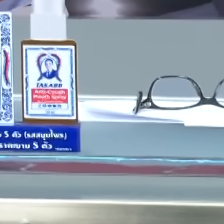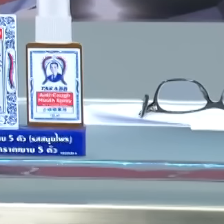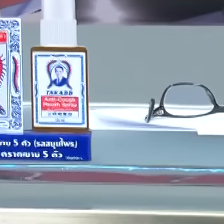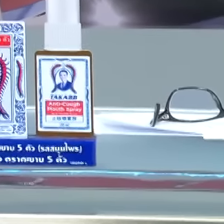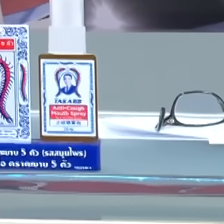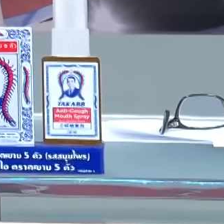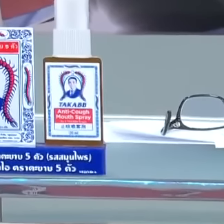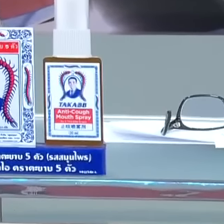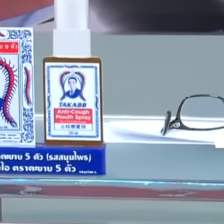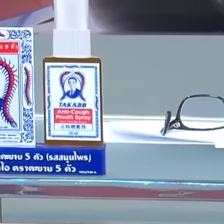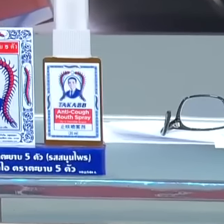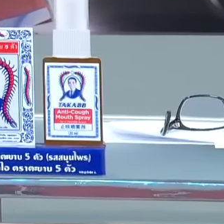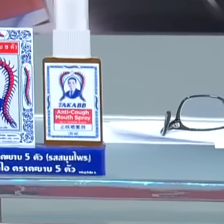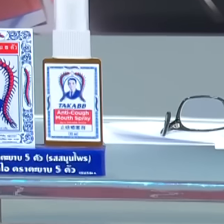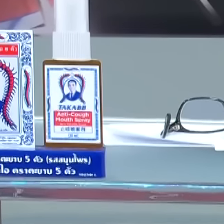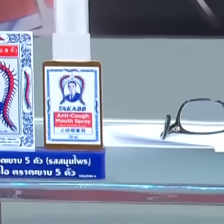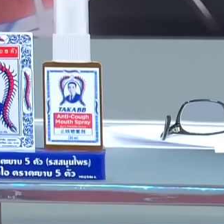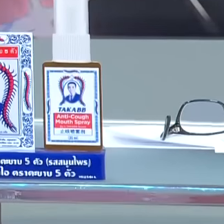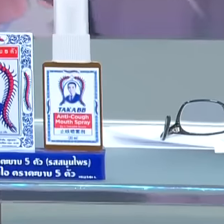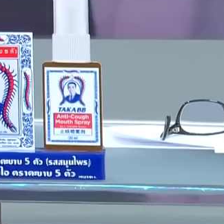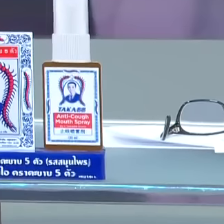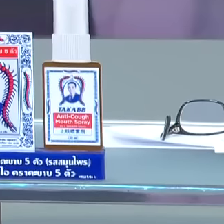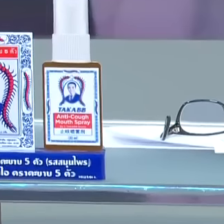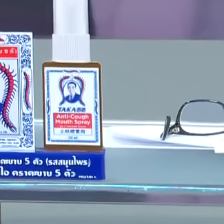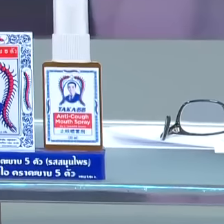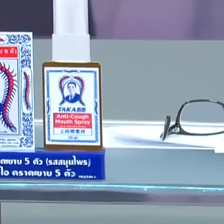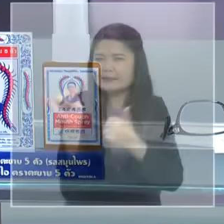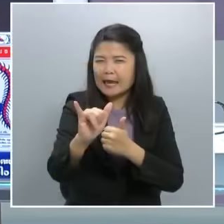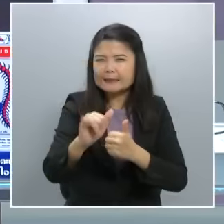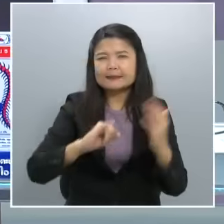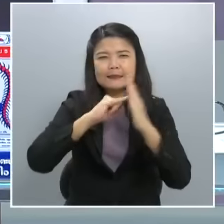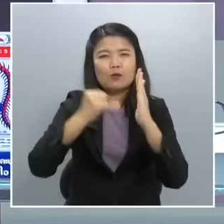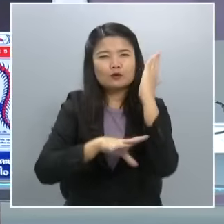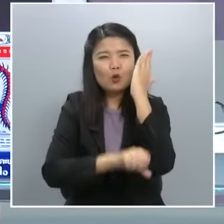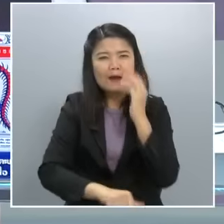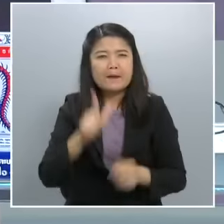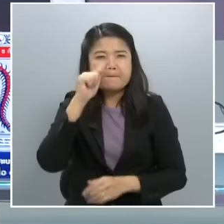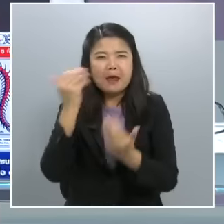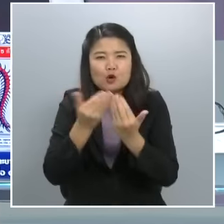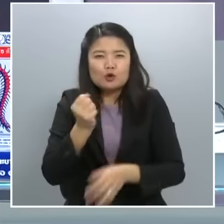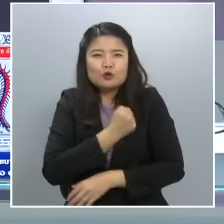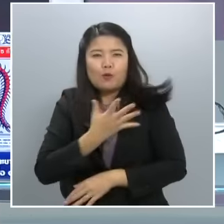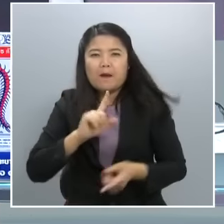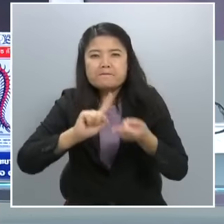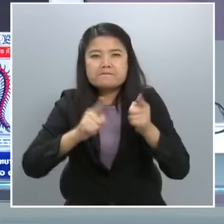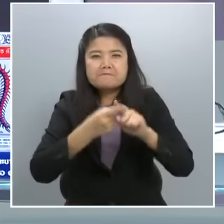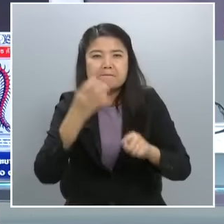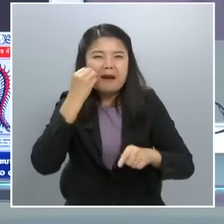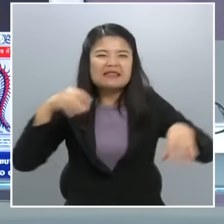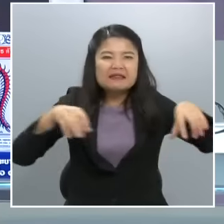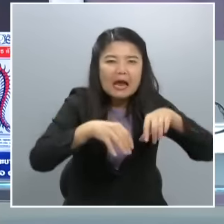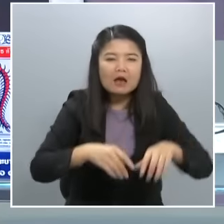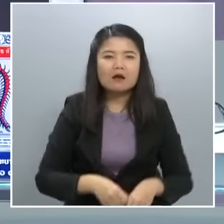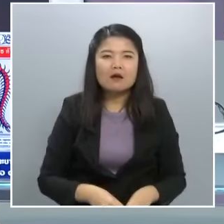ปัญหาเพื่อนบ้านยังไม่จบนะคะพาไปดูอีกเหตุการณ์หนึ่งที่สงขลาค่ะแม่ลูกก็ทนไม่ไหวกับเพื่อนบ้านที่ชอบเปิดเพลงเสียงดังนะคะ